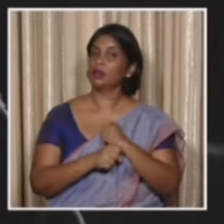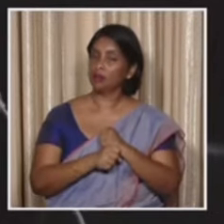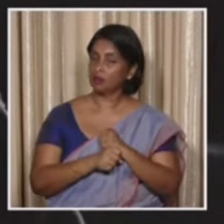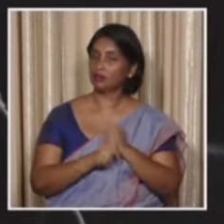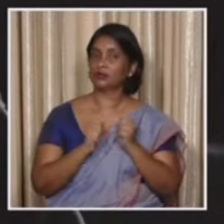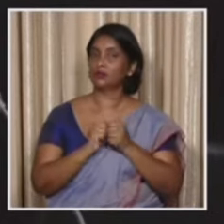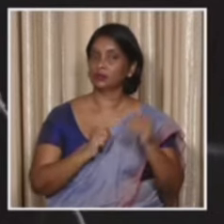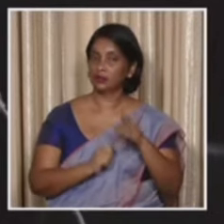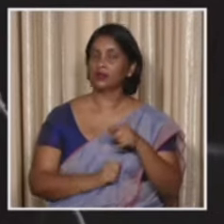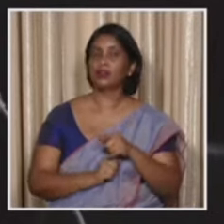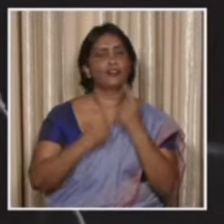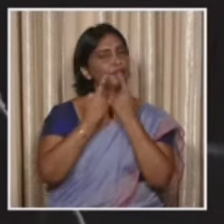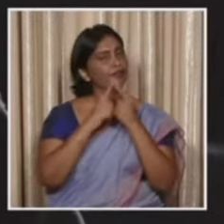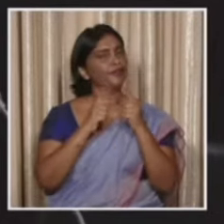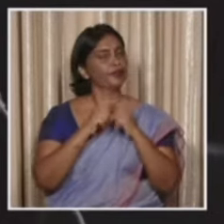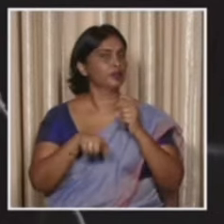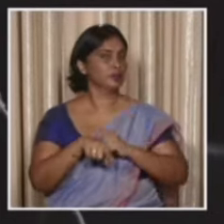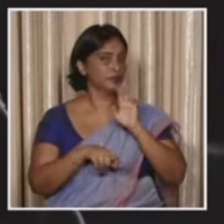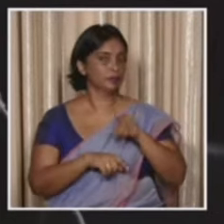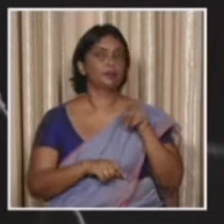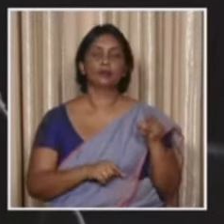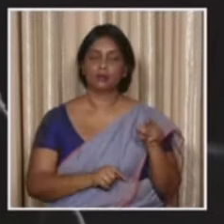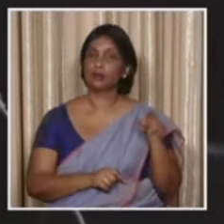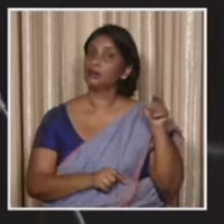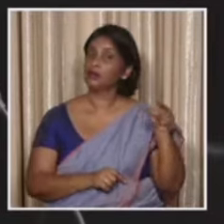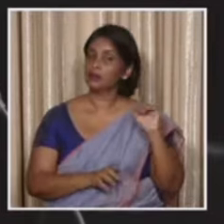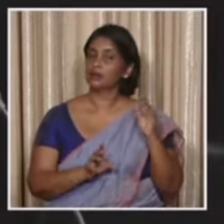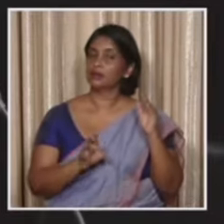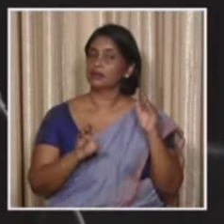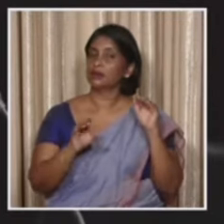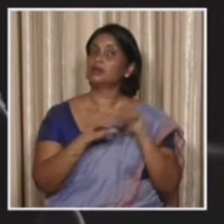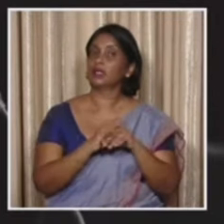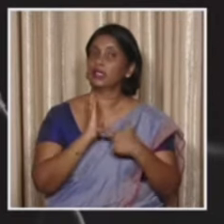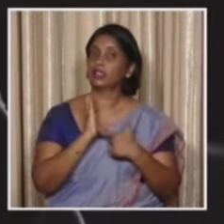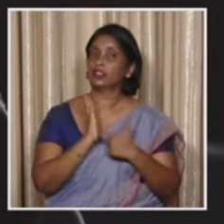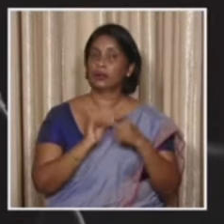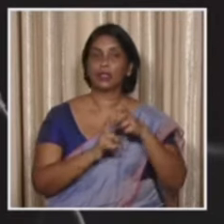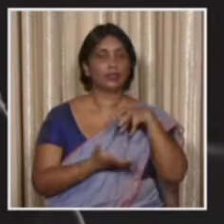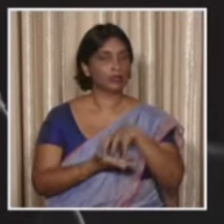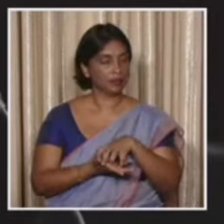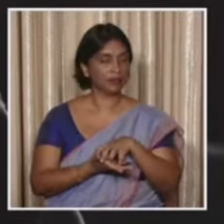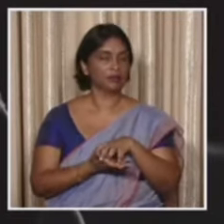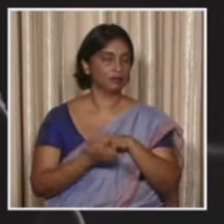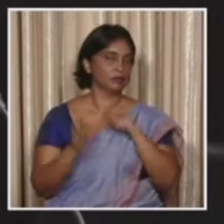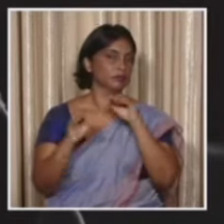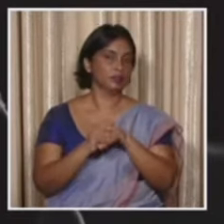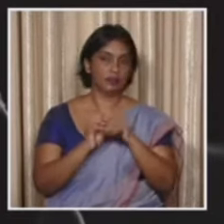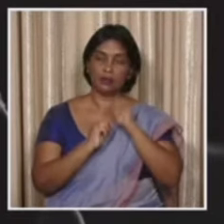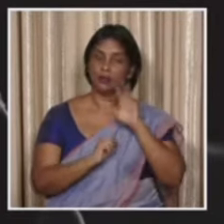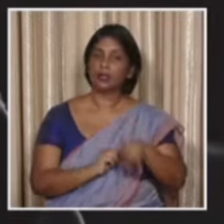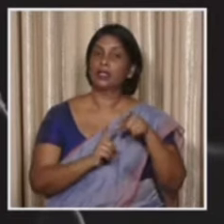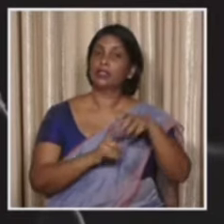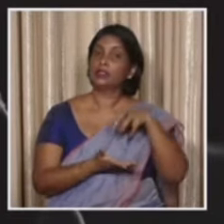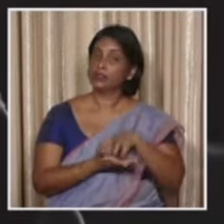பலவாறான பதவிகள் வகித்த ஒவ்வொரு சந்தர்ப்பத்திலும் திருவோணமலை மாவட்டத்திற்கும் அதற்கு வெளியிலே வாருகின்ற பல இடங்களிற்கும் பாரிய